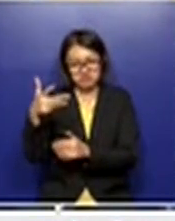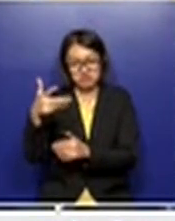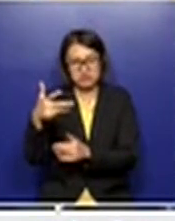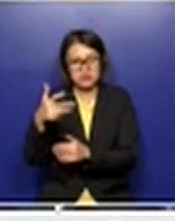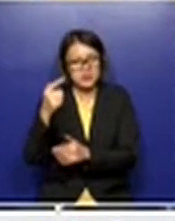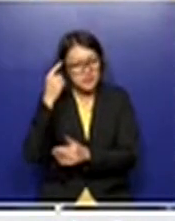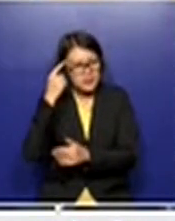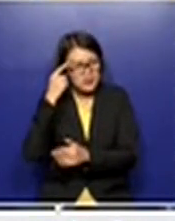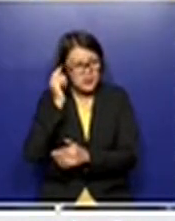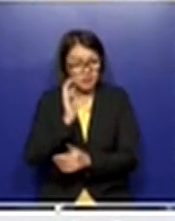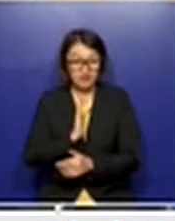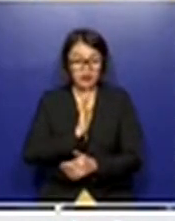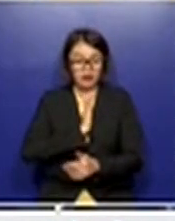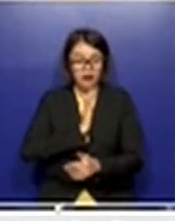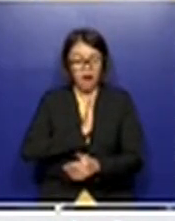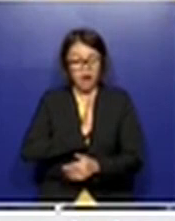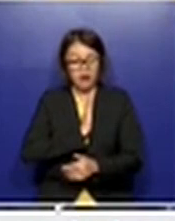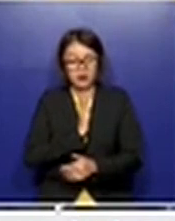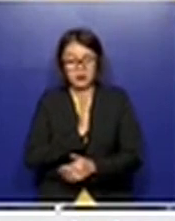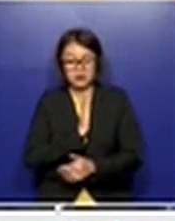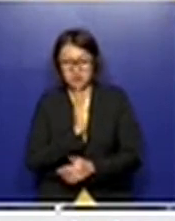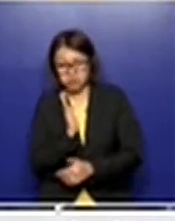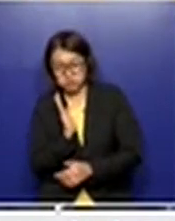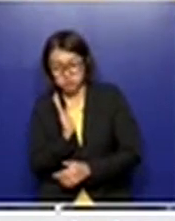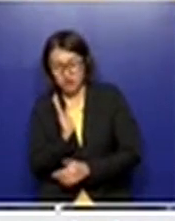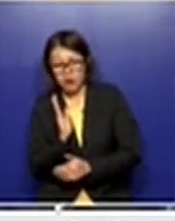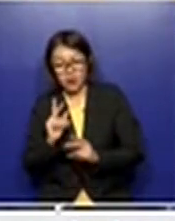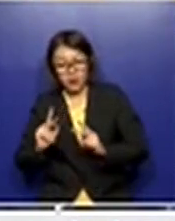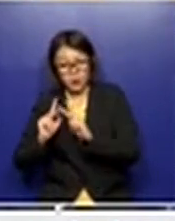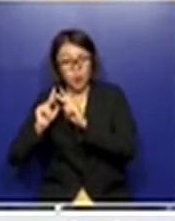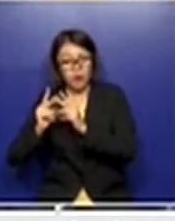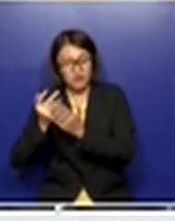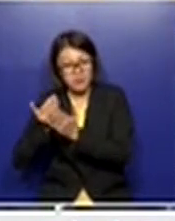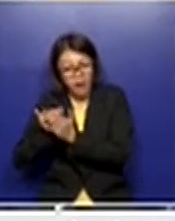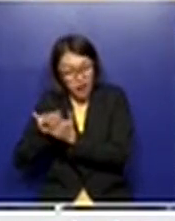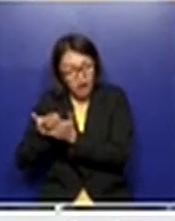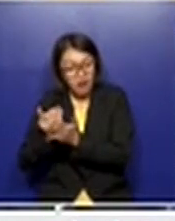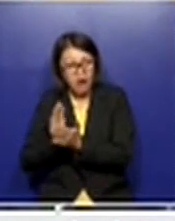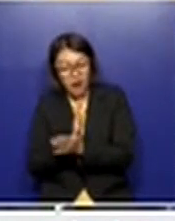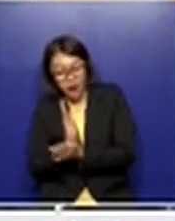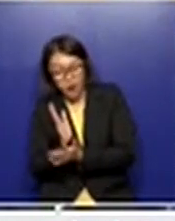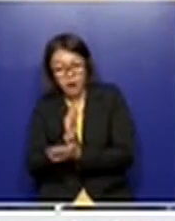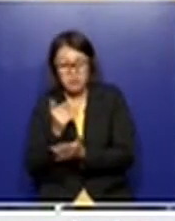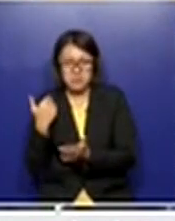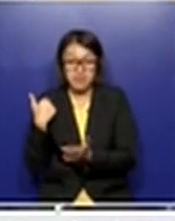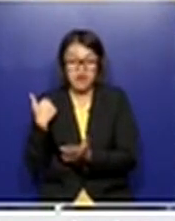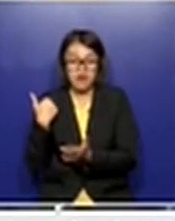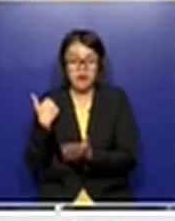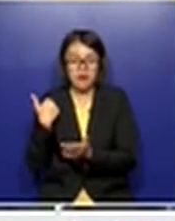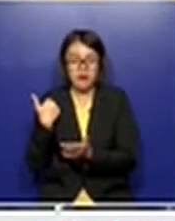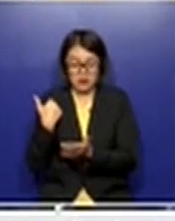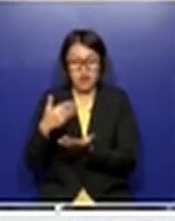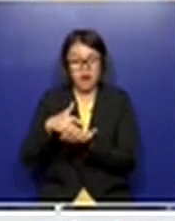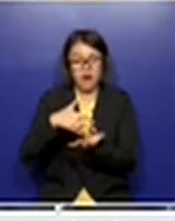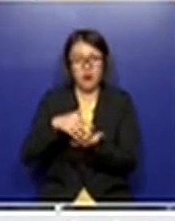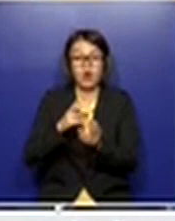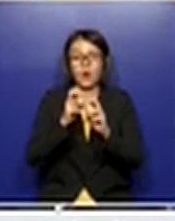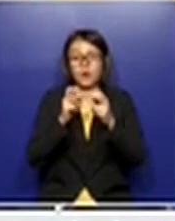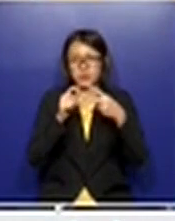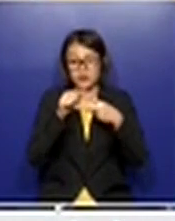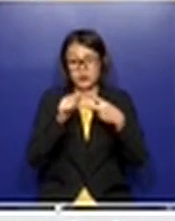คิดเป็นกลางหรือเข้าข้างรัฐมนตรีคลังบ้างนี่คือจุดยืนของท่านนะครับท่านต้องตอบผมสองประการ